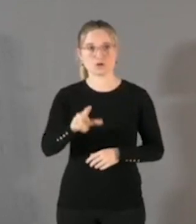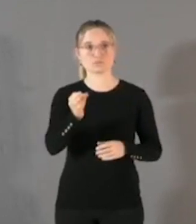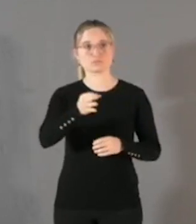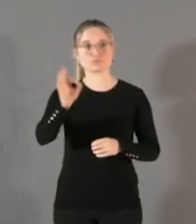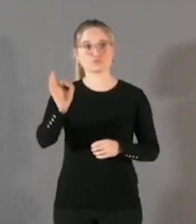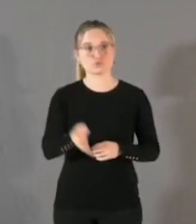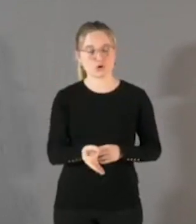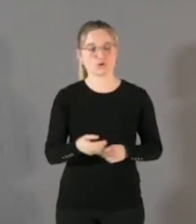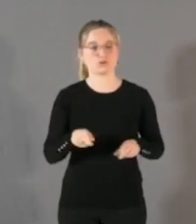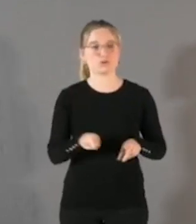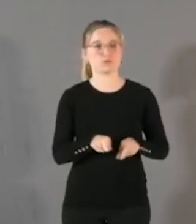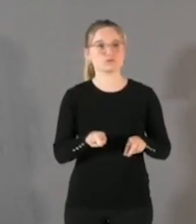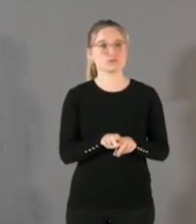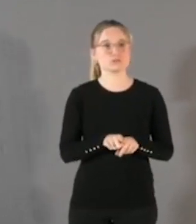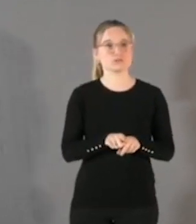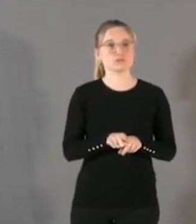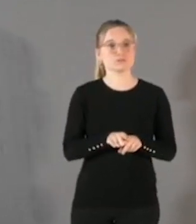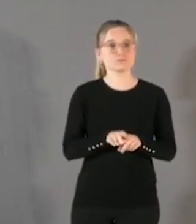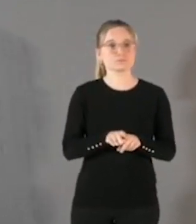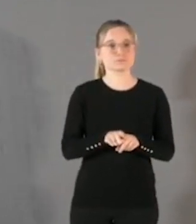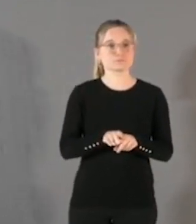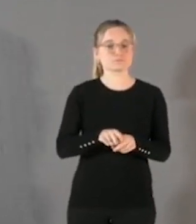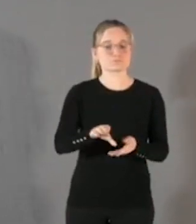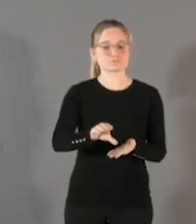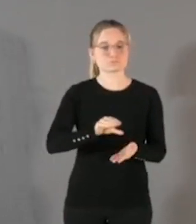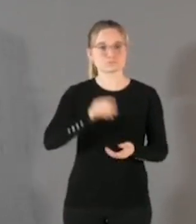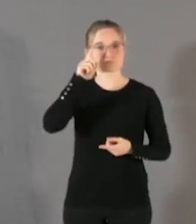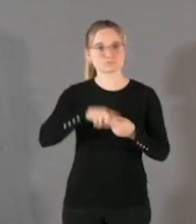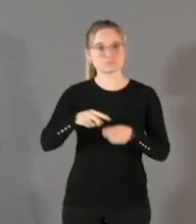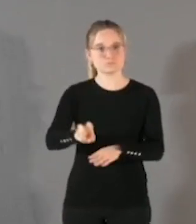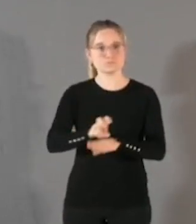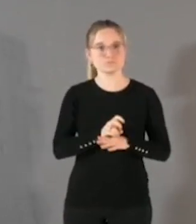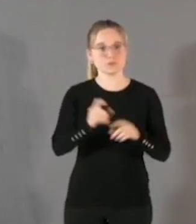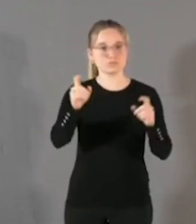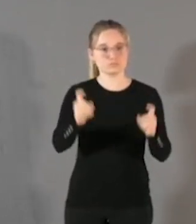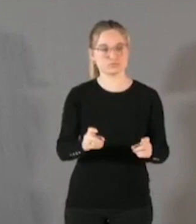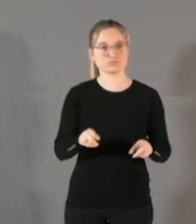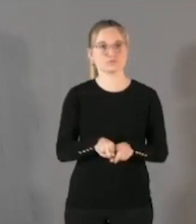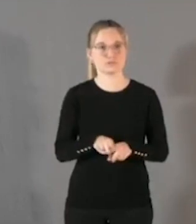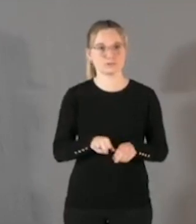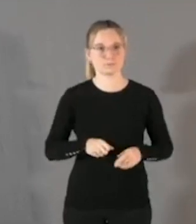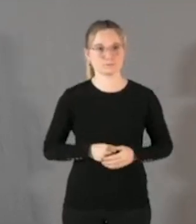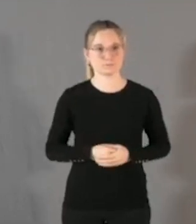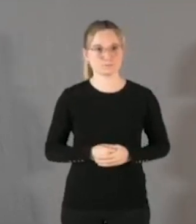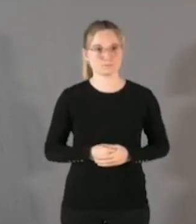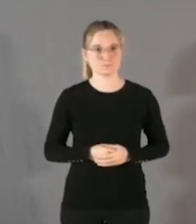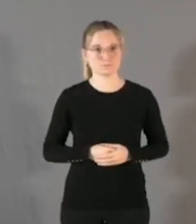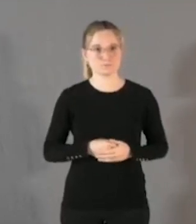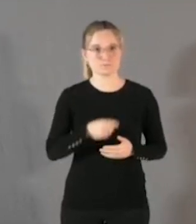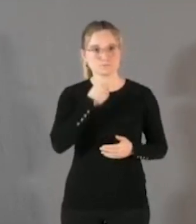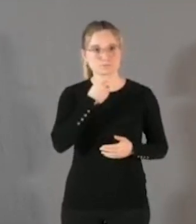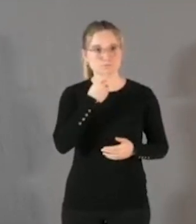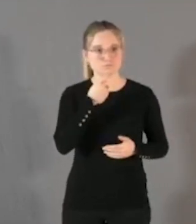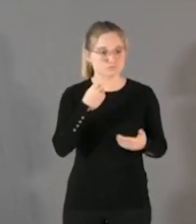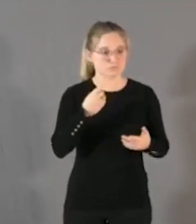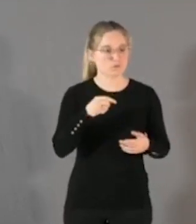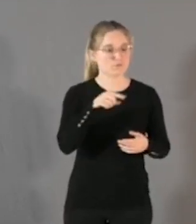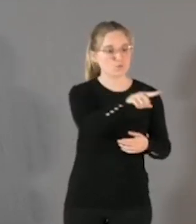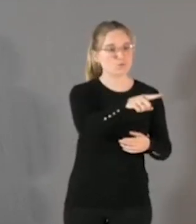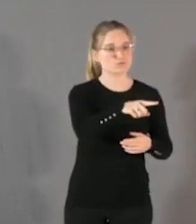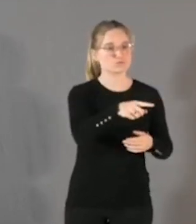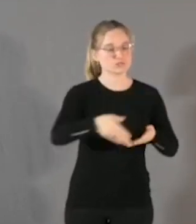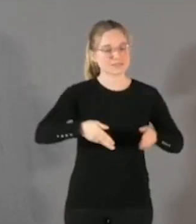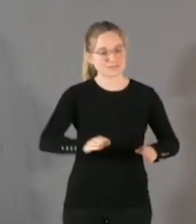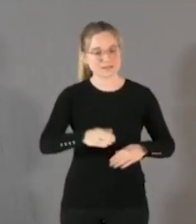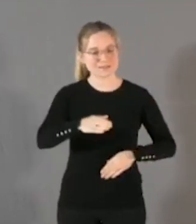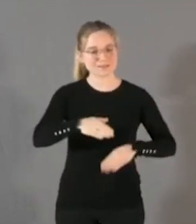de 3,6%. L'épargne brute se situe juste au-dessus de la limite du taux de 10% que vous vous êtes fixé vous-même. Le taux